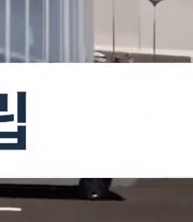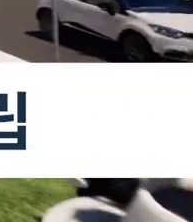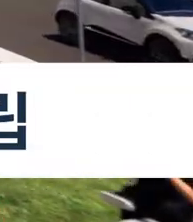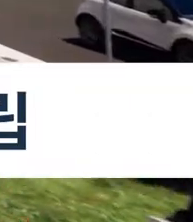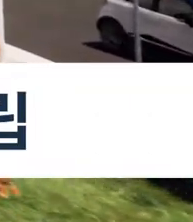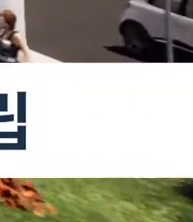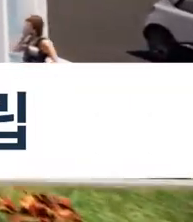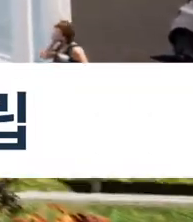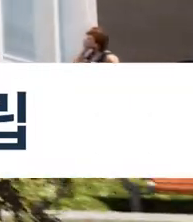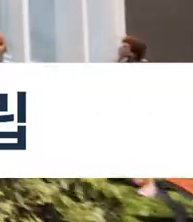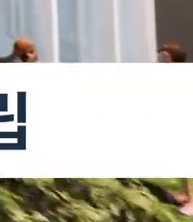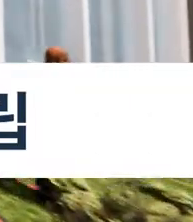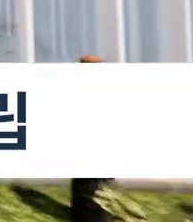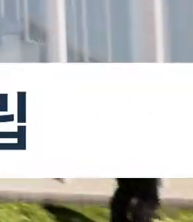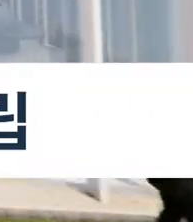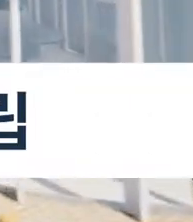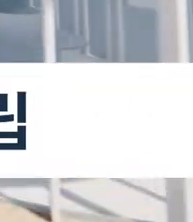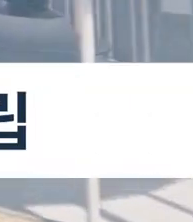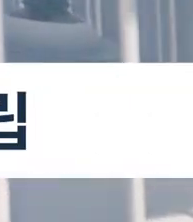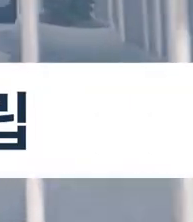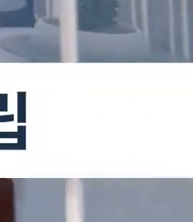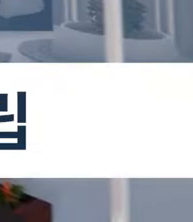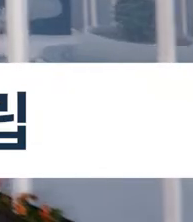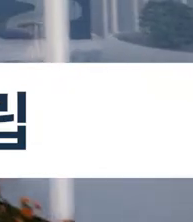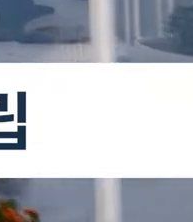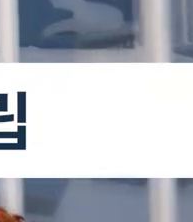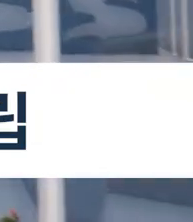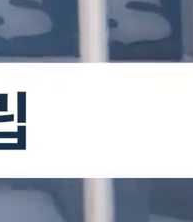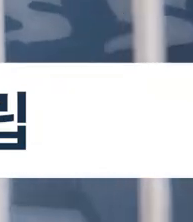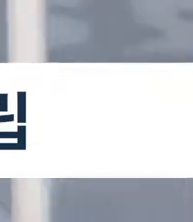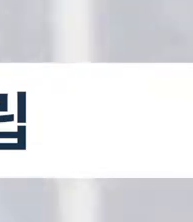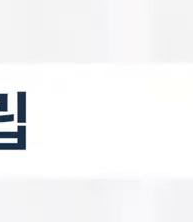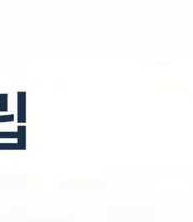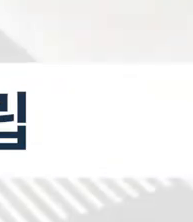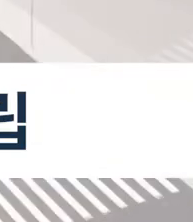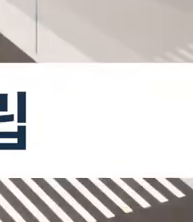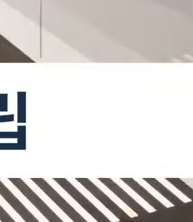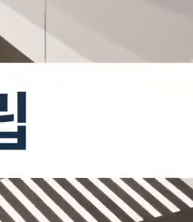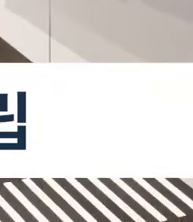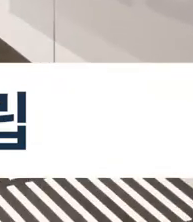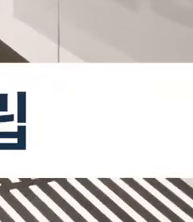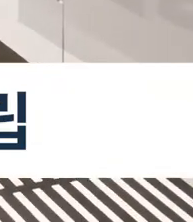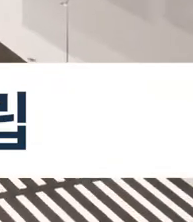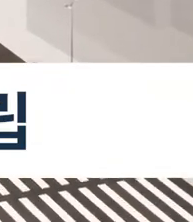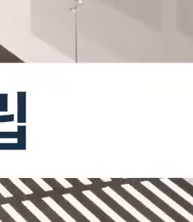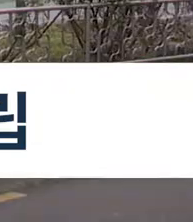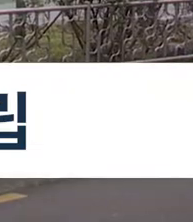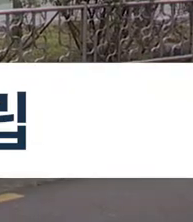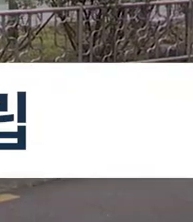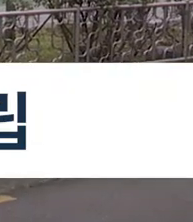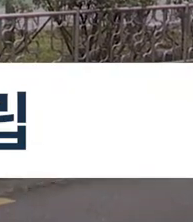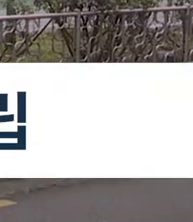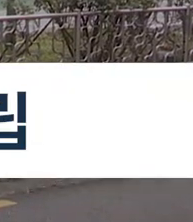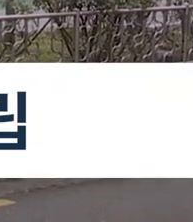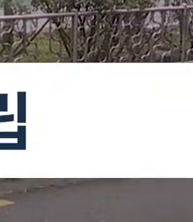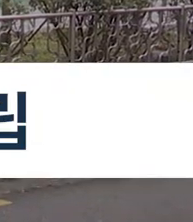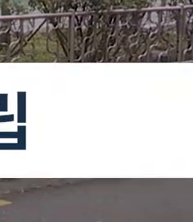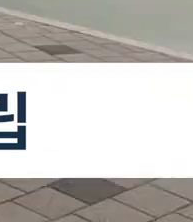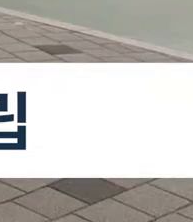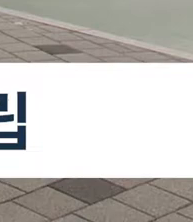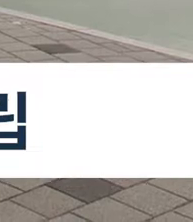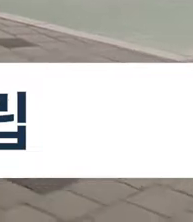강서구가 2022년 생활 SOC 복합화 사업 공모에 최종 선정돼 공항동에 구민들의 생활 기반 시설들을 하나로